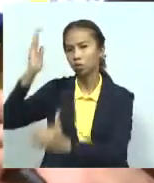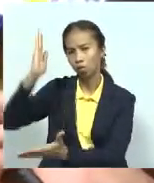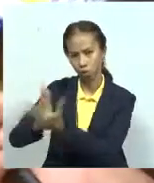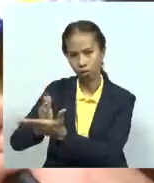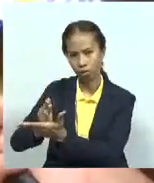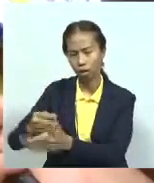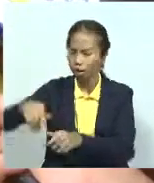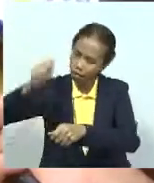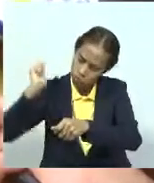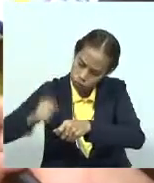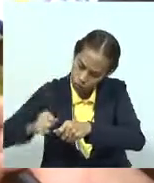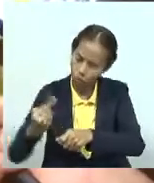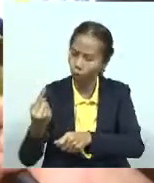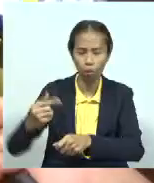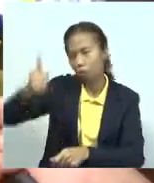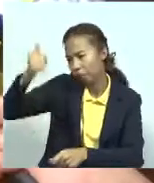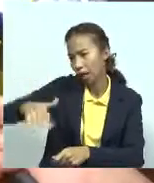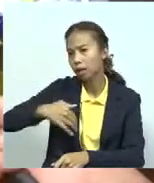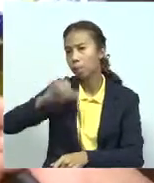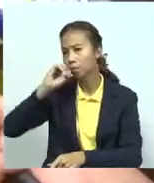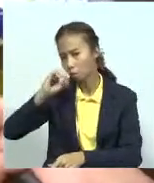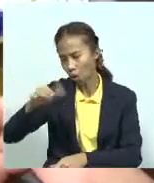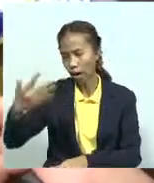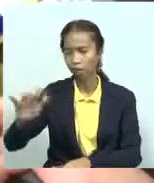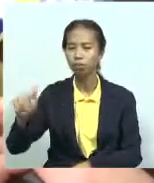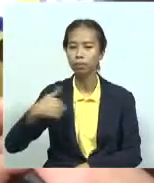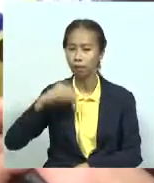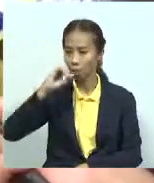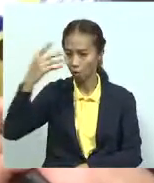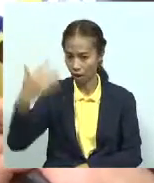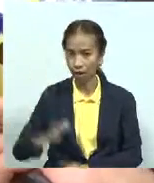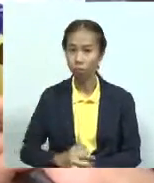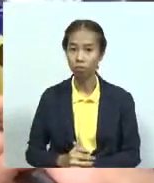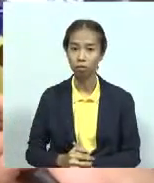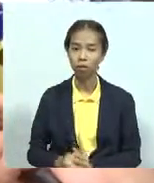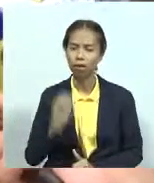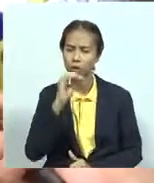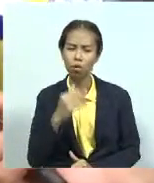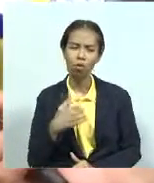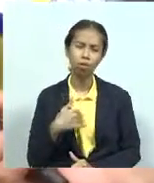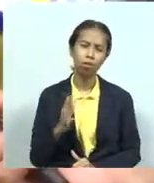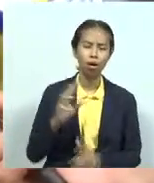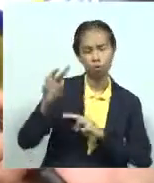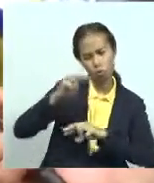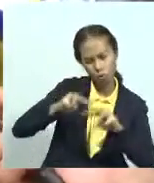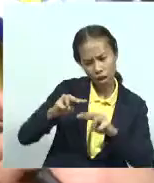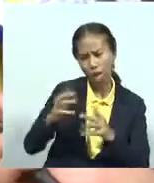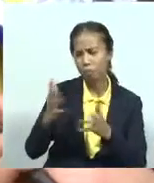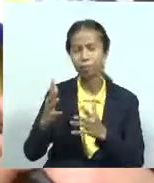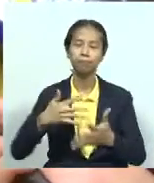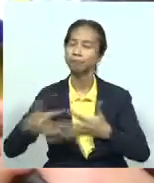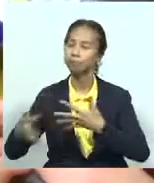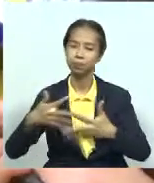เดียวก็ไม่ได้นะครับผมได้บอกทางท่านผู้อำนวยการเขตไปแล้วไม่มีเหตุจะมาบอกว่าไม่ได้มาดูมาแลมไม่เป็น